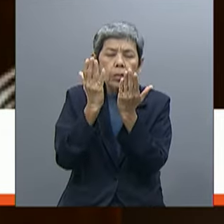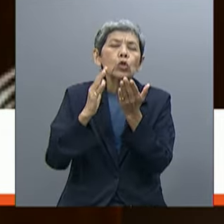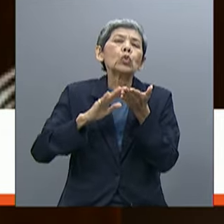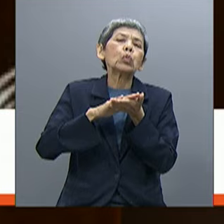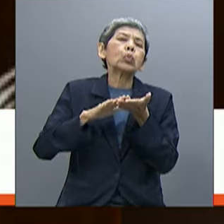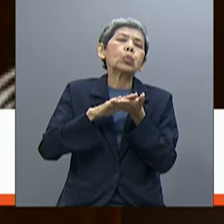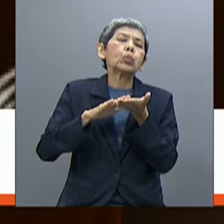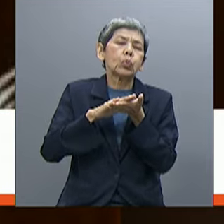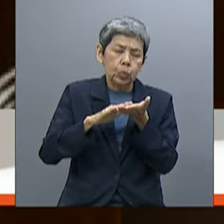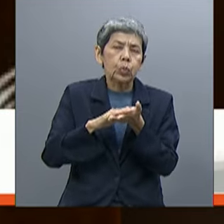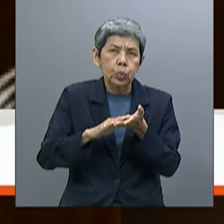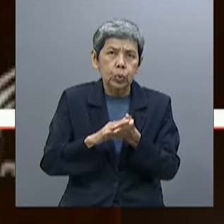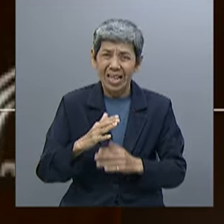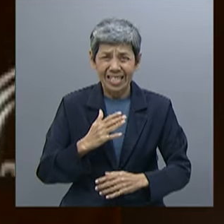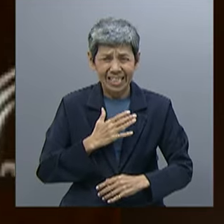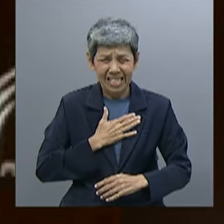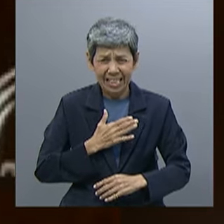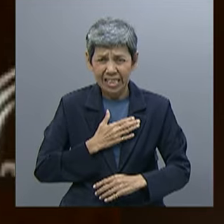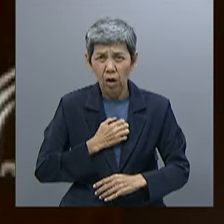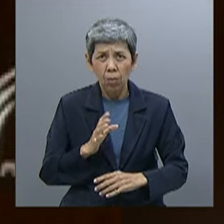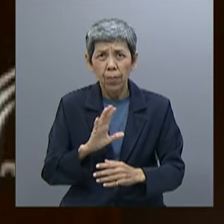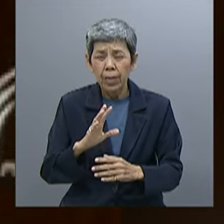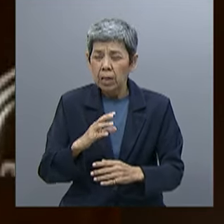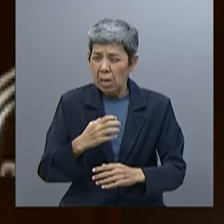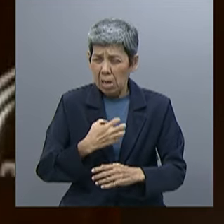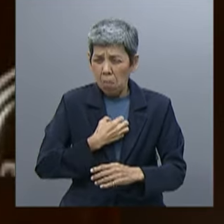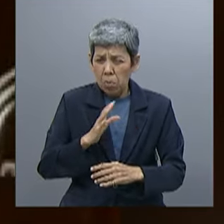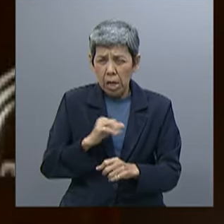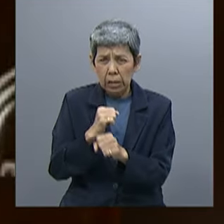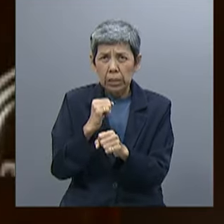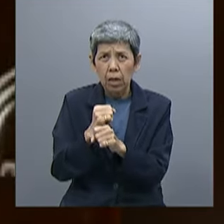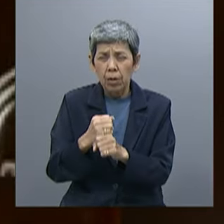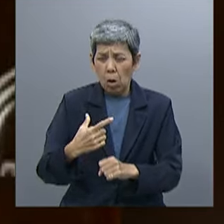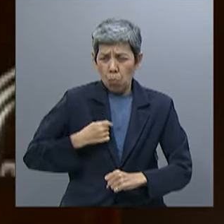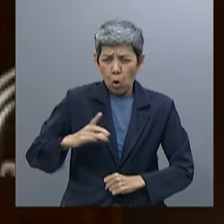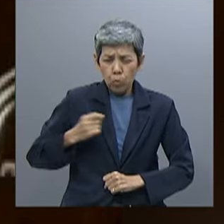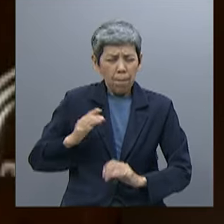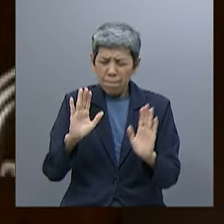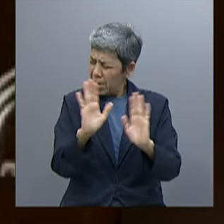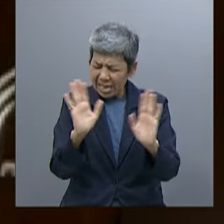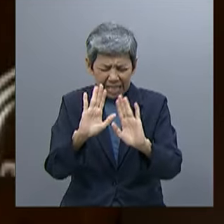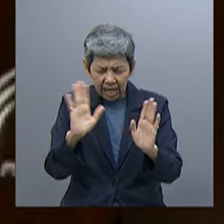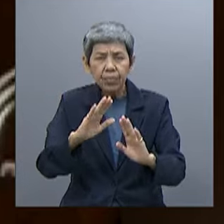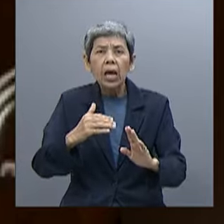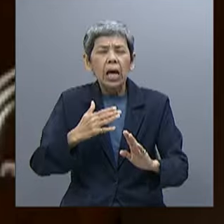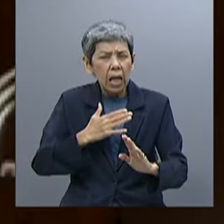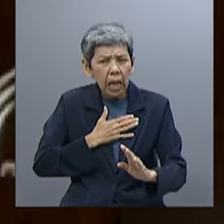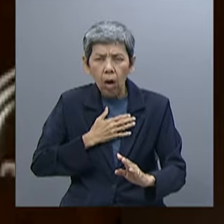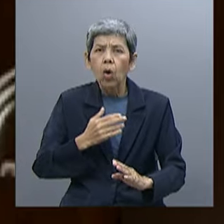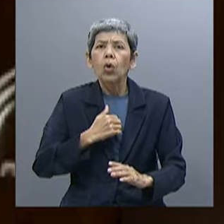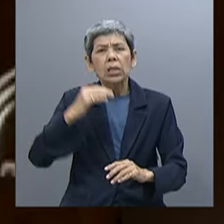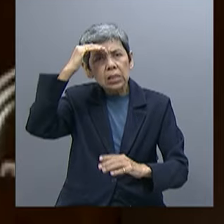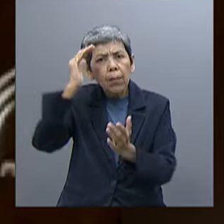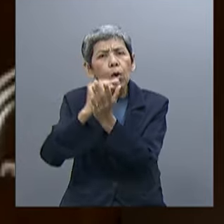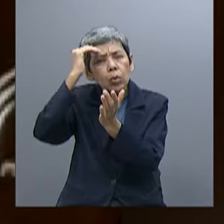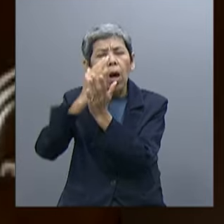นะครับแต่ว่าไม่ได้ทำเพื่อที่หวังจะเพราะว่าความไม่ชอบไม่ใช่แต่มันเป็นการนิสัยตำรวจ